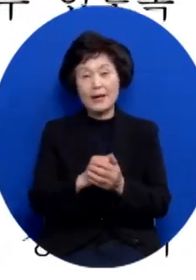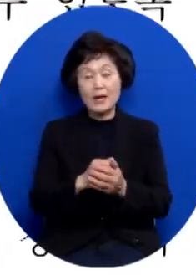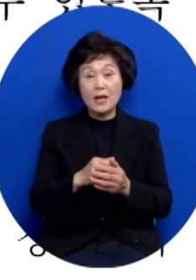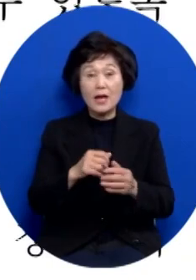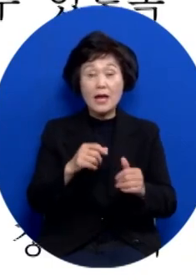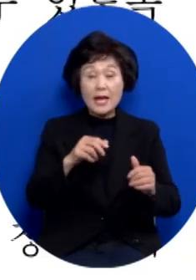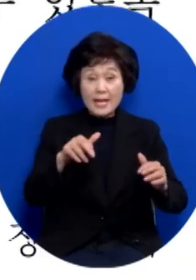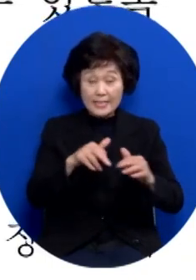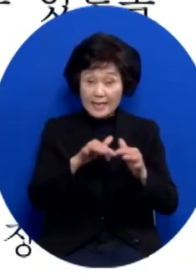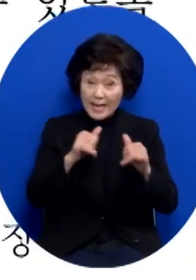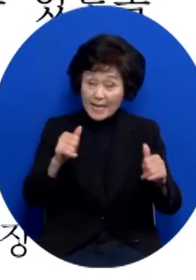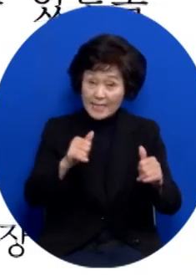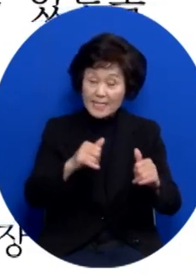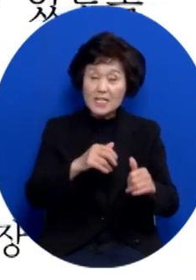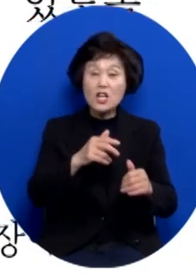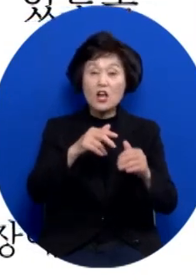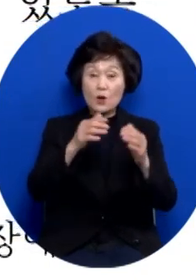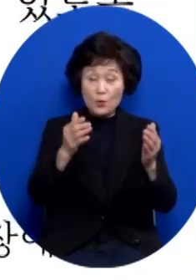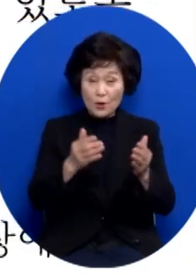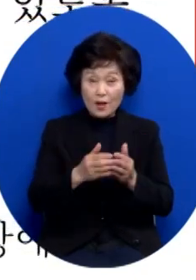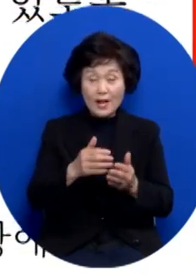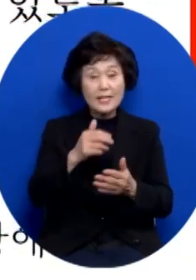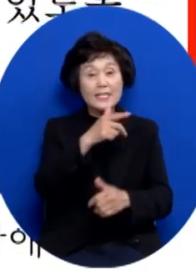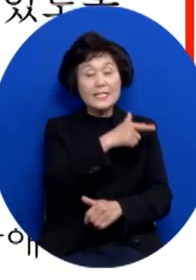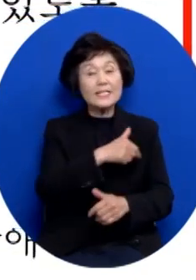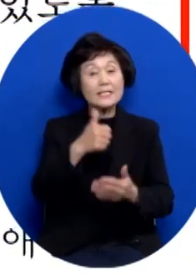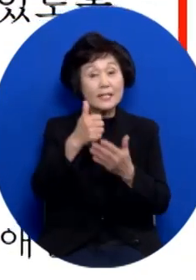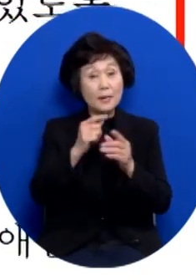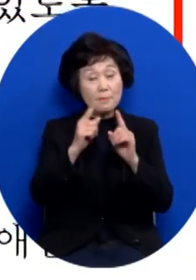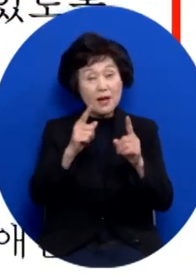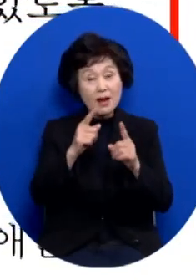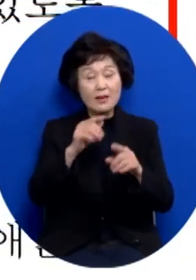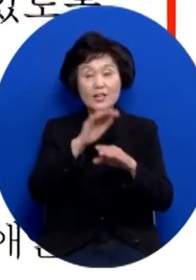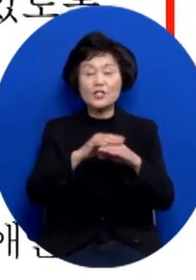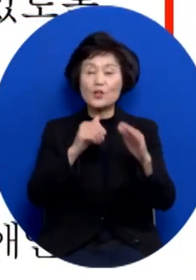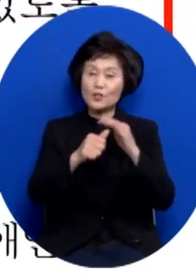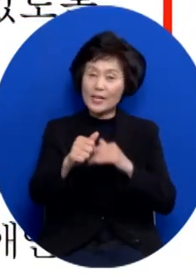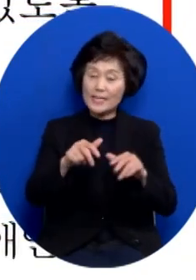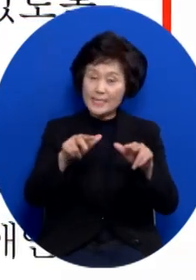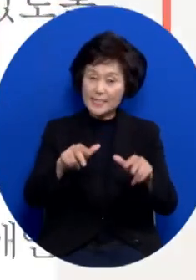한국장애인고용공단 조향현 이사장은 선수단이 여기서 멈추지 않고